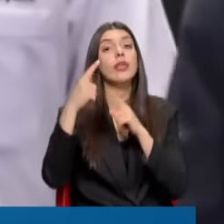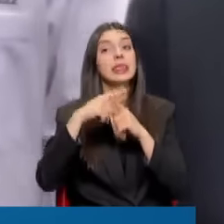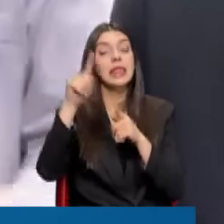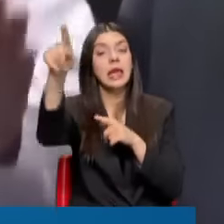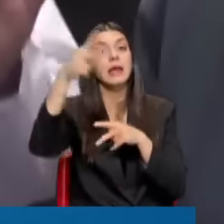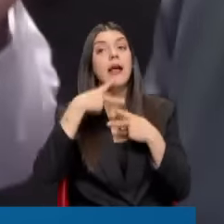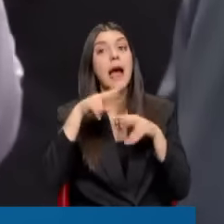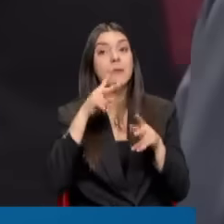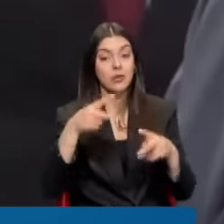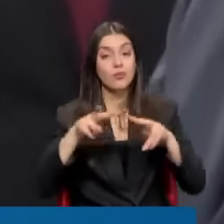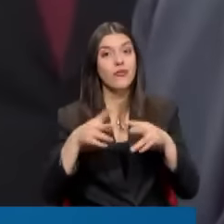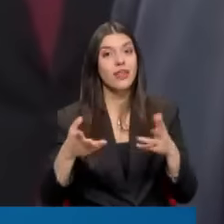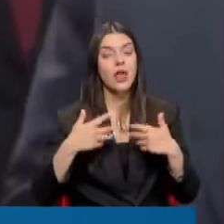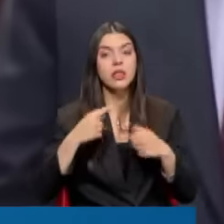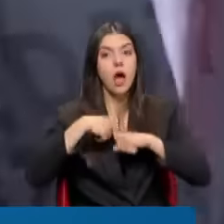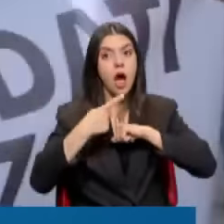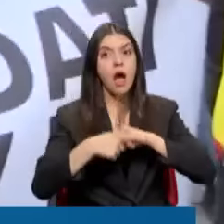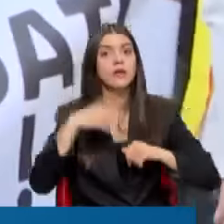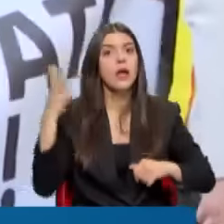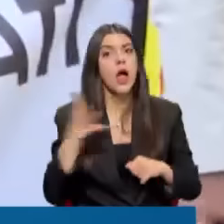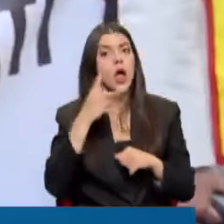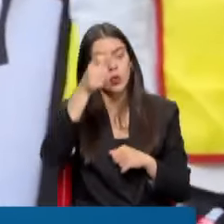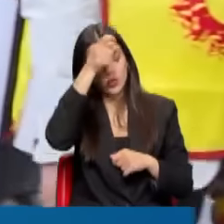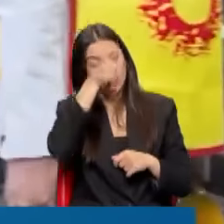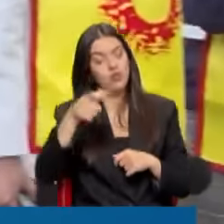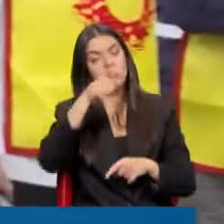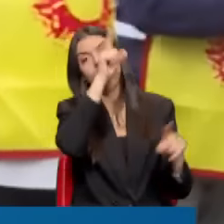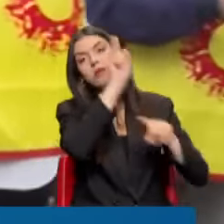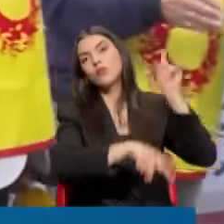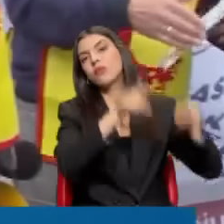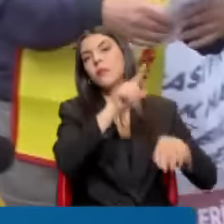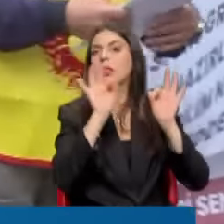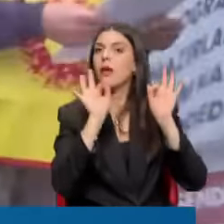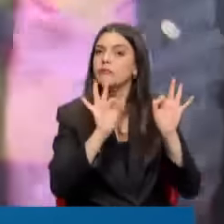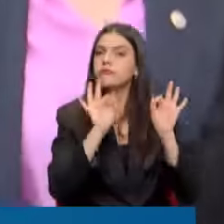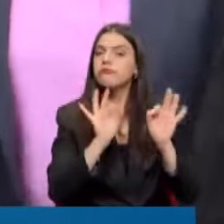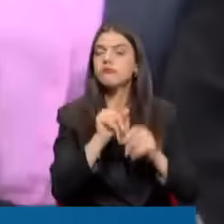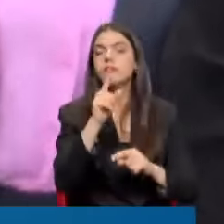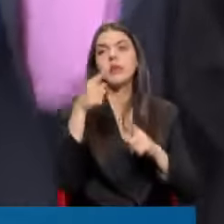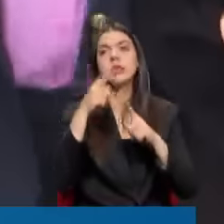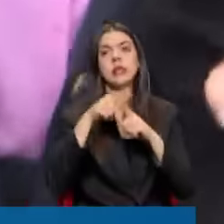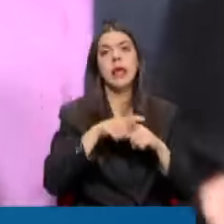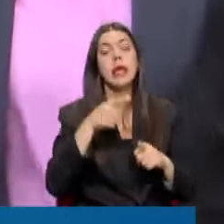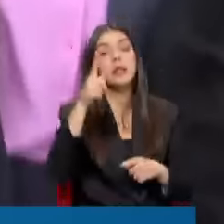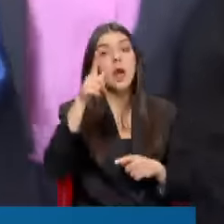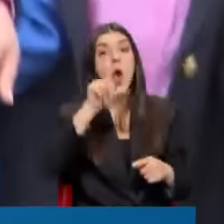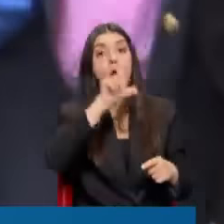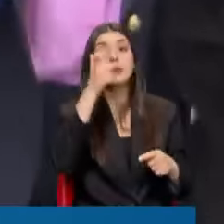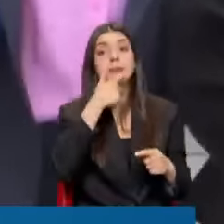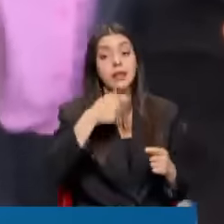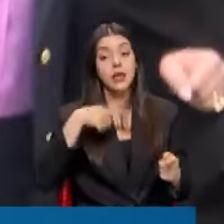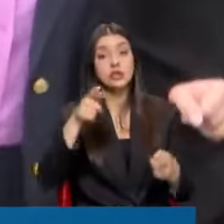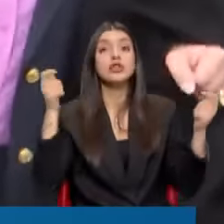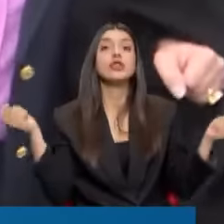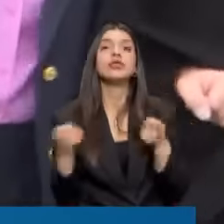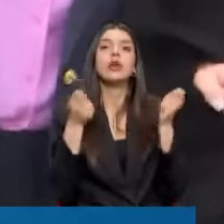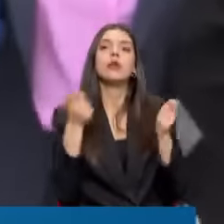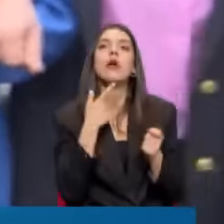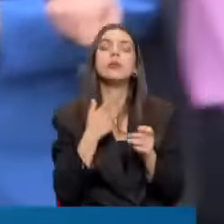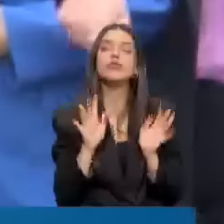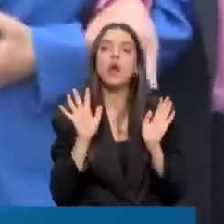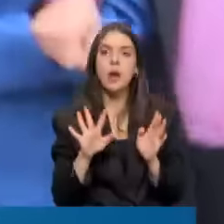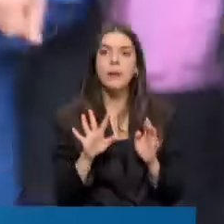yeni müfredat haftalardır Türkiye'nin gündeminde Tekin müfredat için bakanlığımız 10 yıldır üzerinde çalışıyor demiş